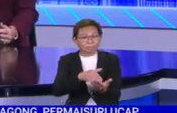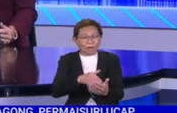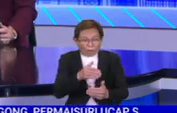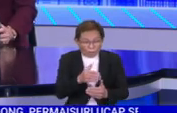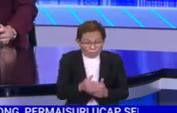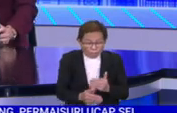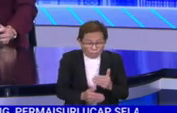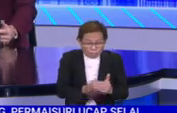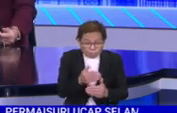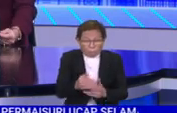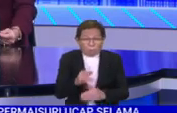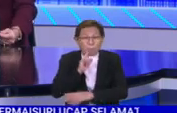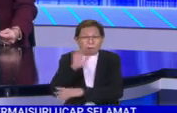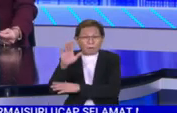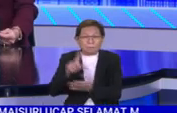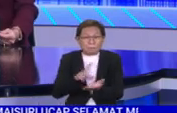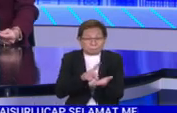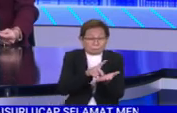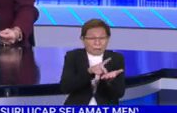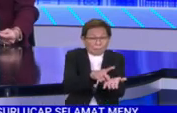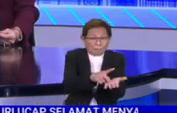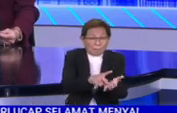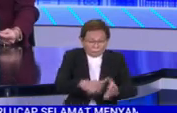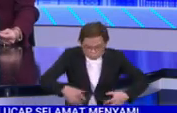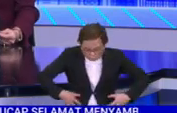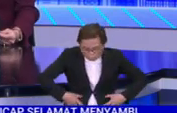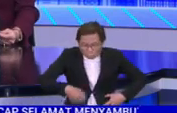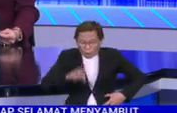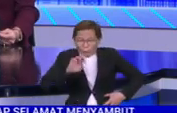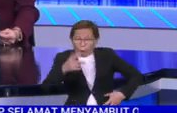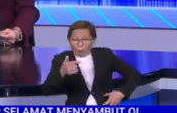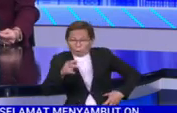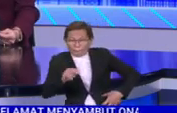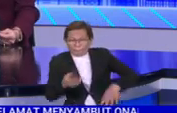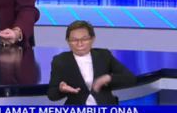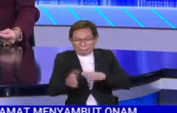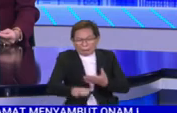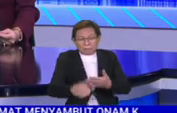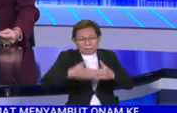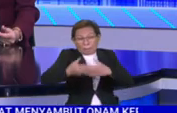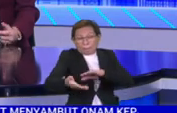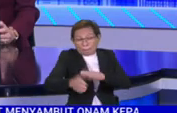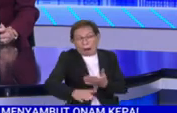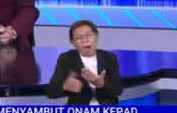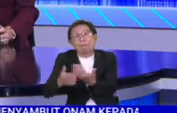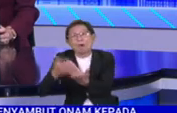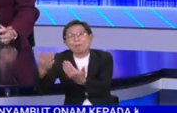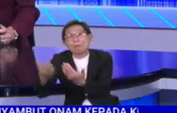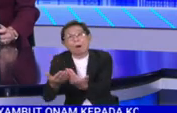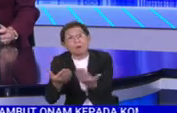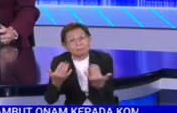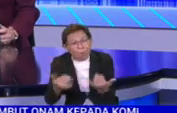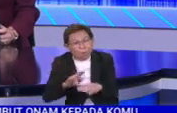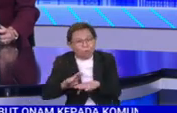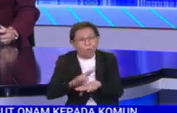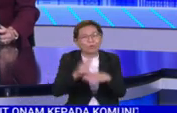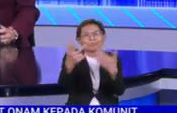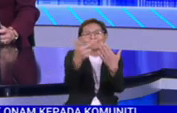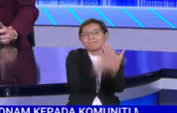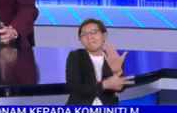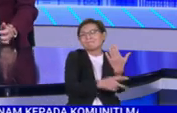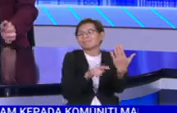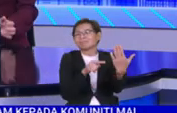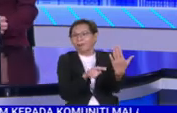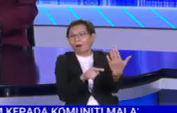Proses pengikrar penderma organ selepas kematian kini lebih mudah dengan adanya akses baharu menerusi aplikasi